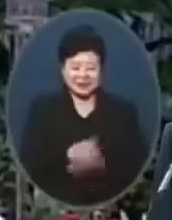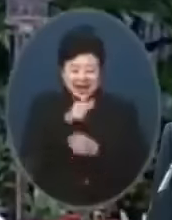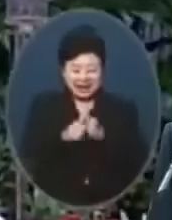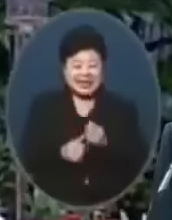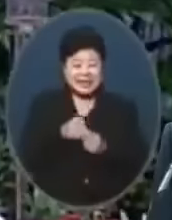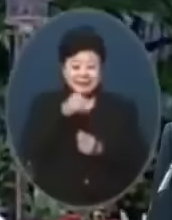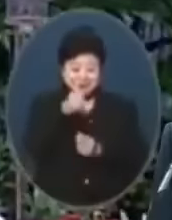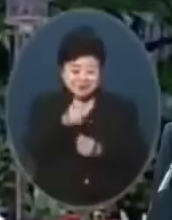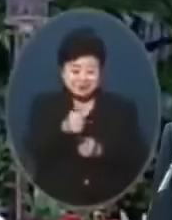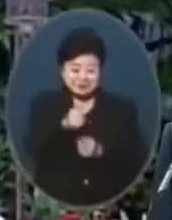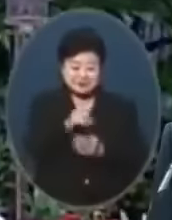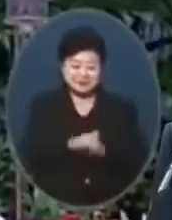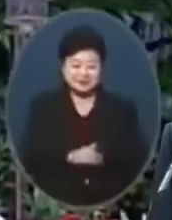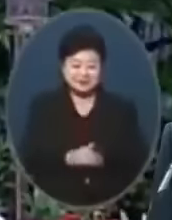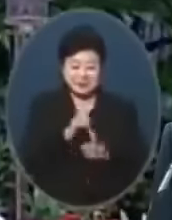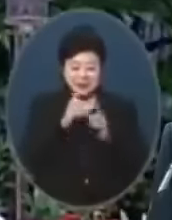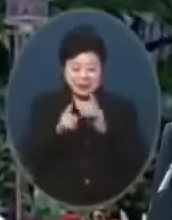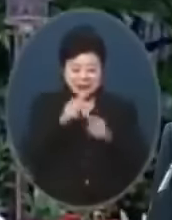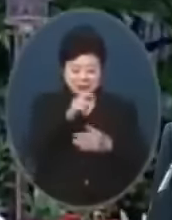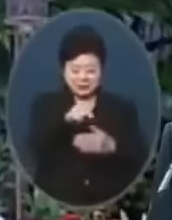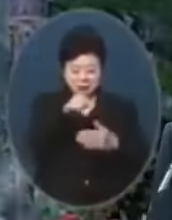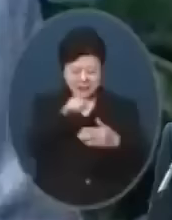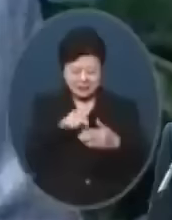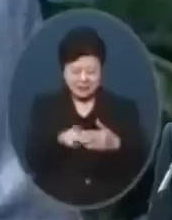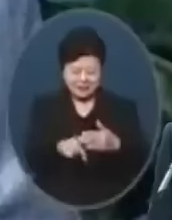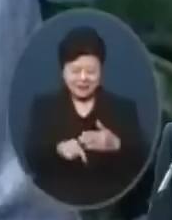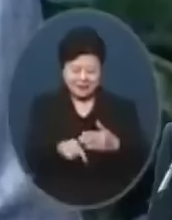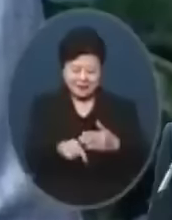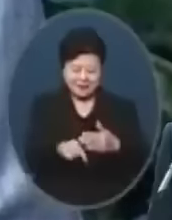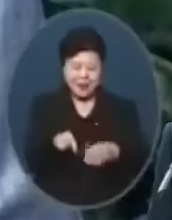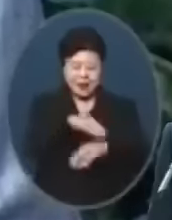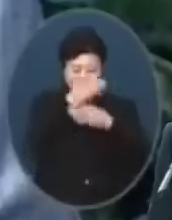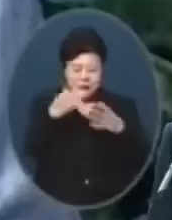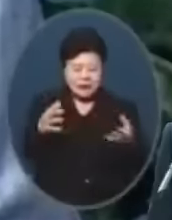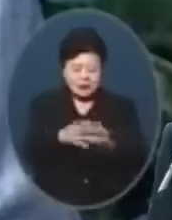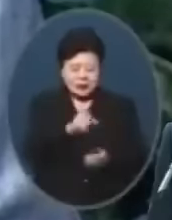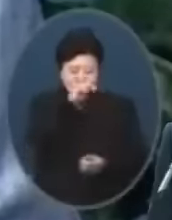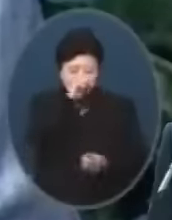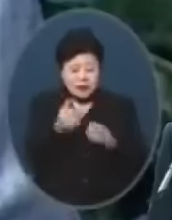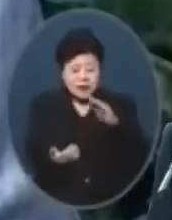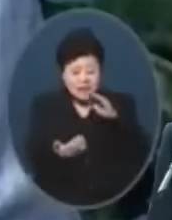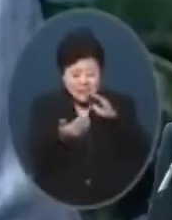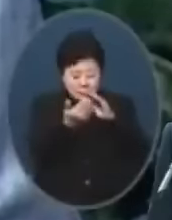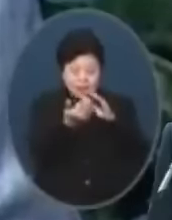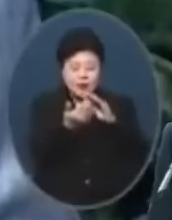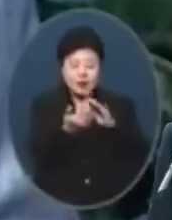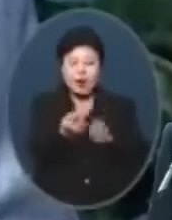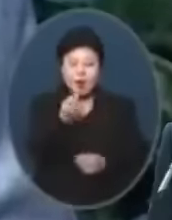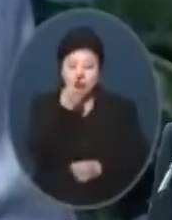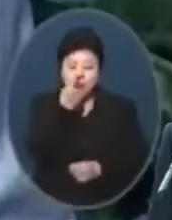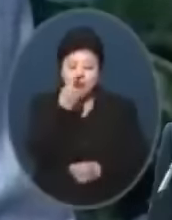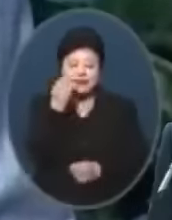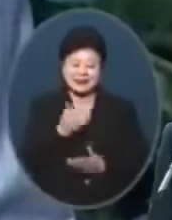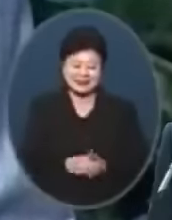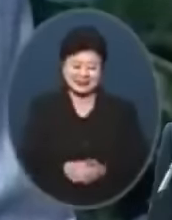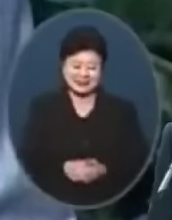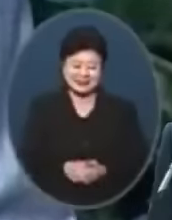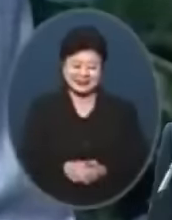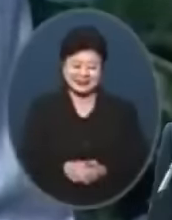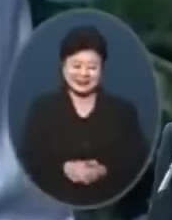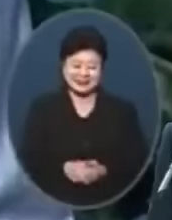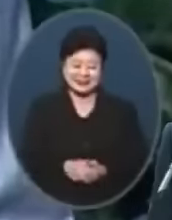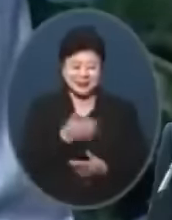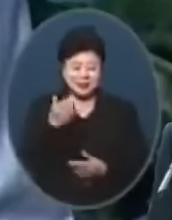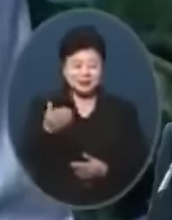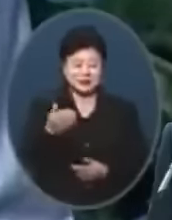하나님의 말씀 속에서 모든 것이 합동하여 선을 이룬다는 것을 배우게 되었습니다.